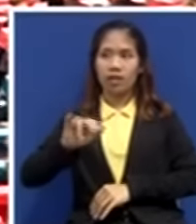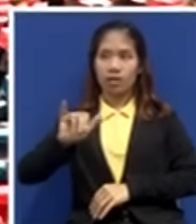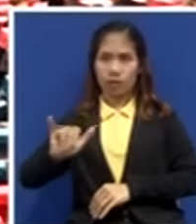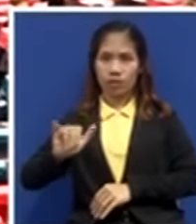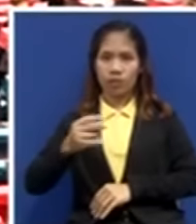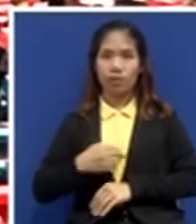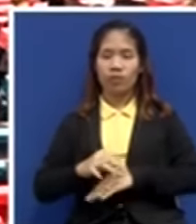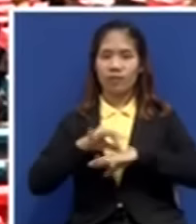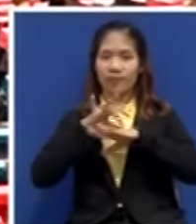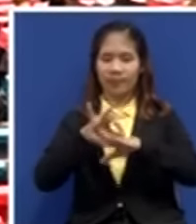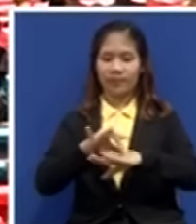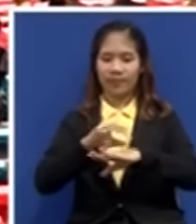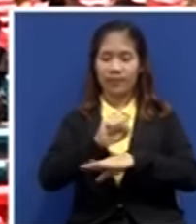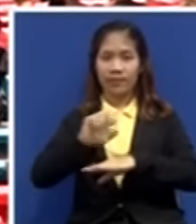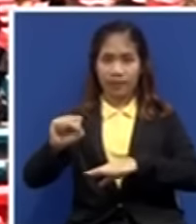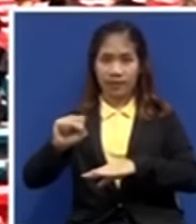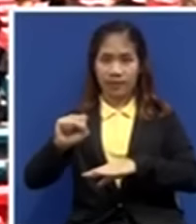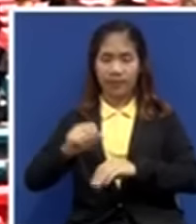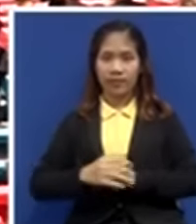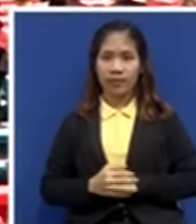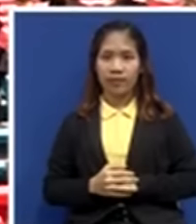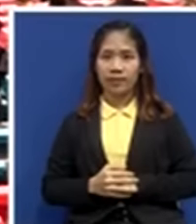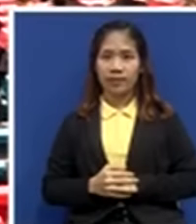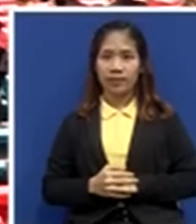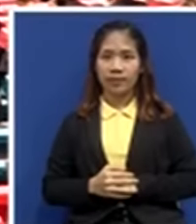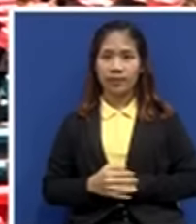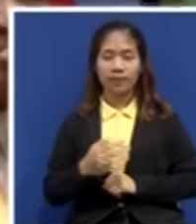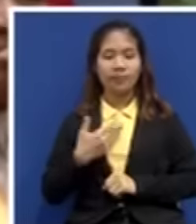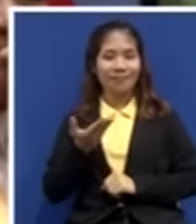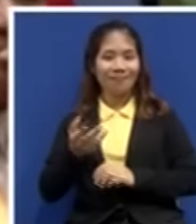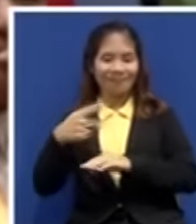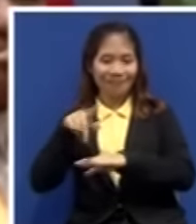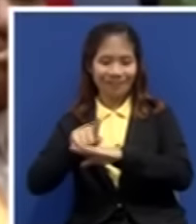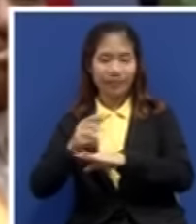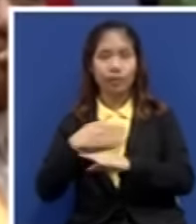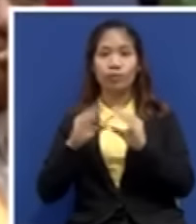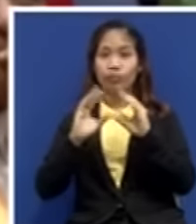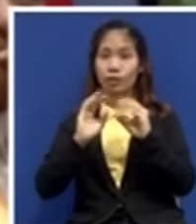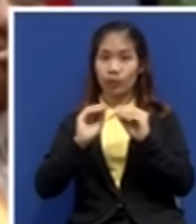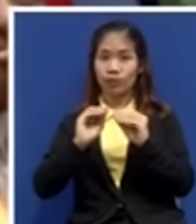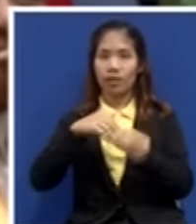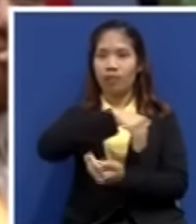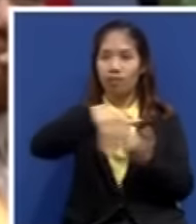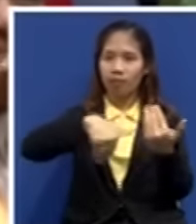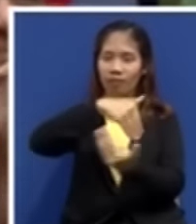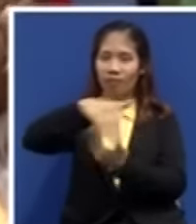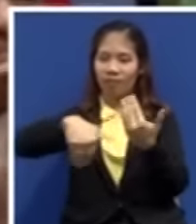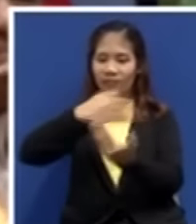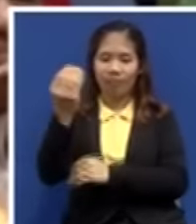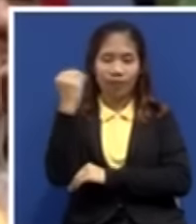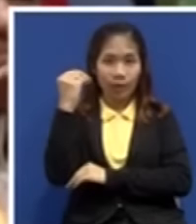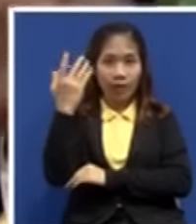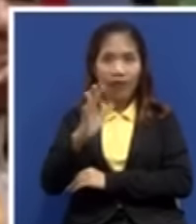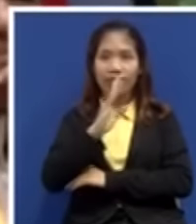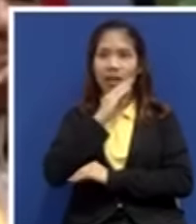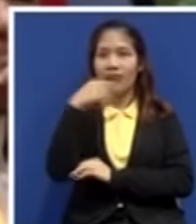ภาผู้แทนราษฎรกรุงเทพมหานครในฐานะสมาชิกรัฐสภาท่านประธานครับผมประชุมมาก็หลายสมัยนะครับเวลาผู้อภิปร